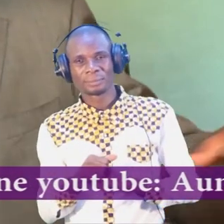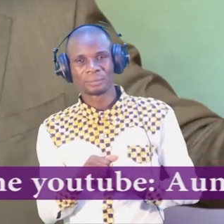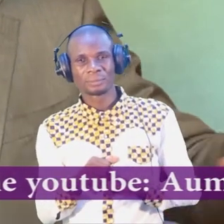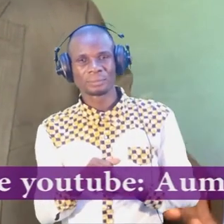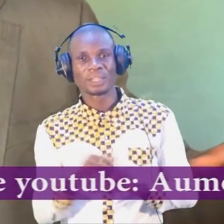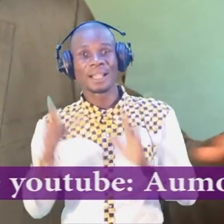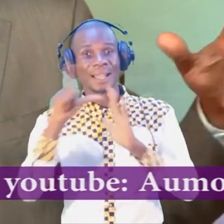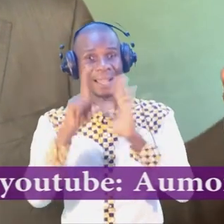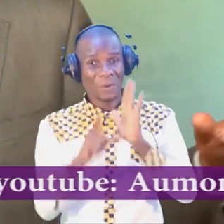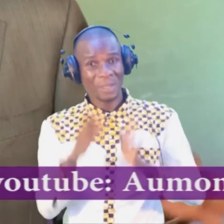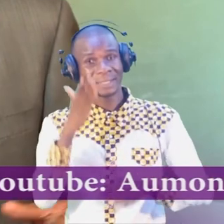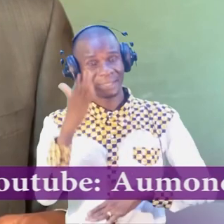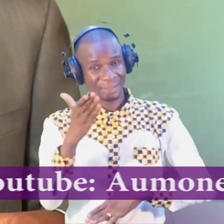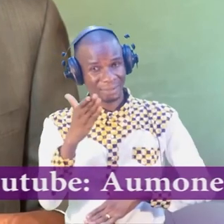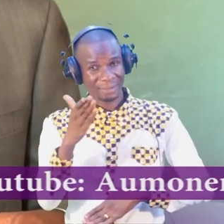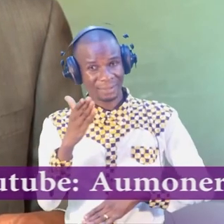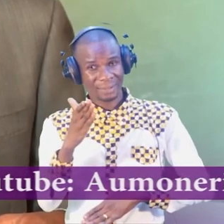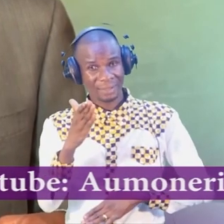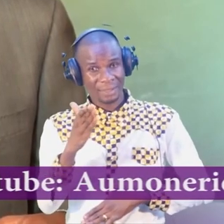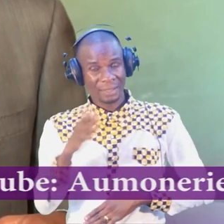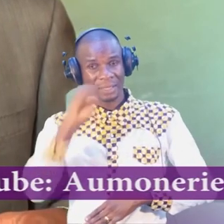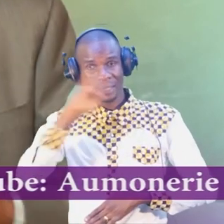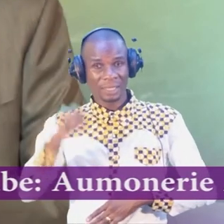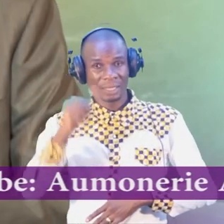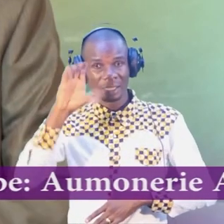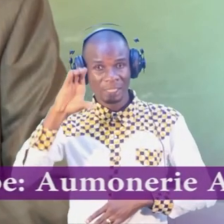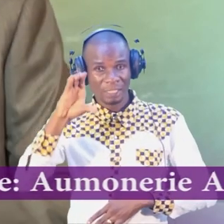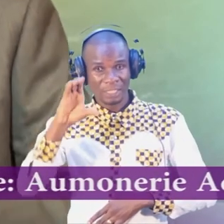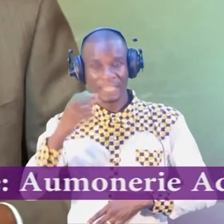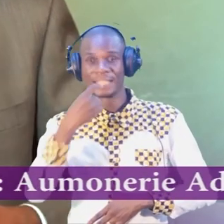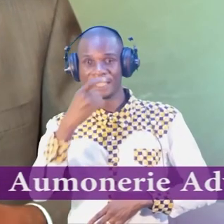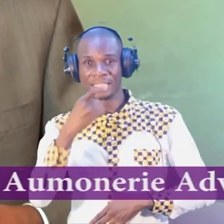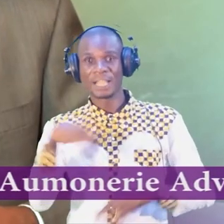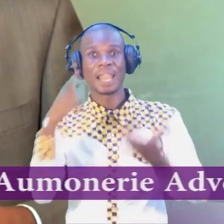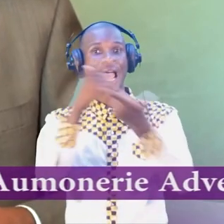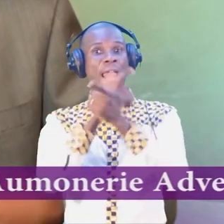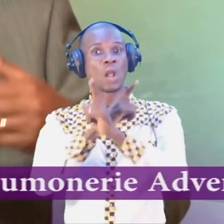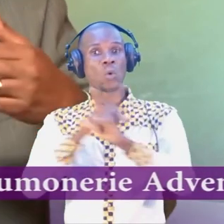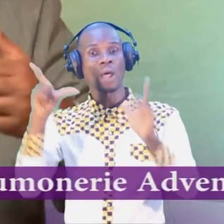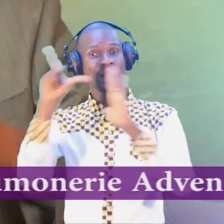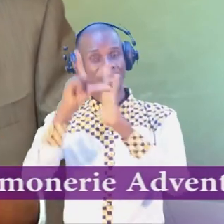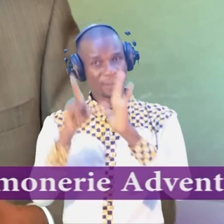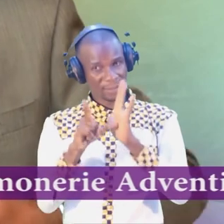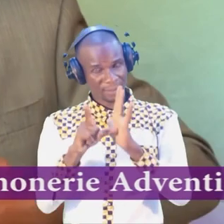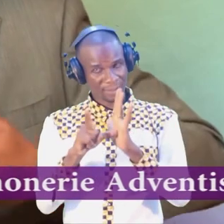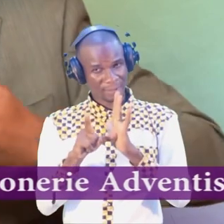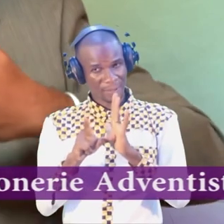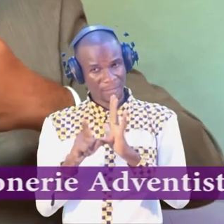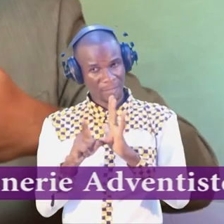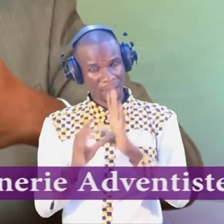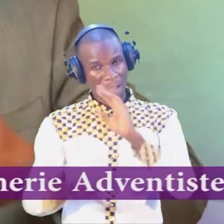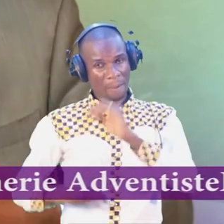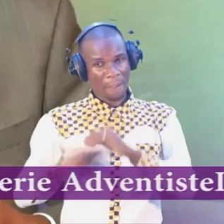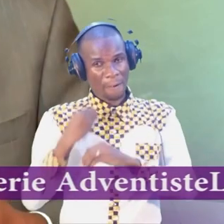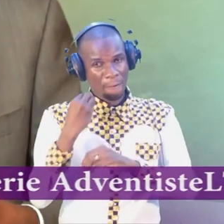Watu wengine wanafikiria kwamba amri kumi zinatuzuia kufanya mambo mazuri, lakini Yakobo